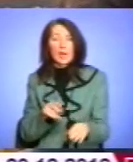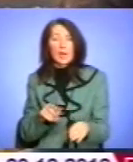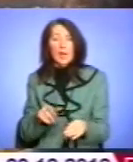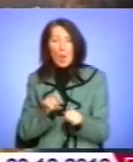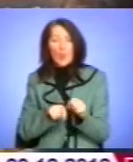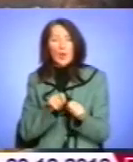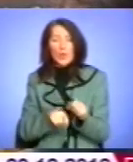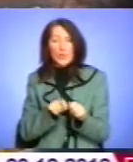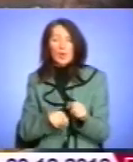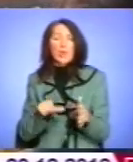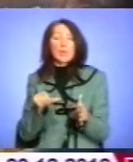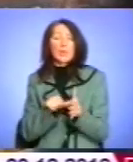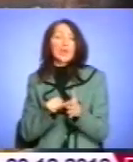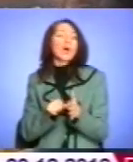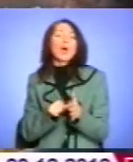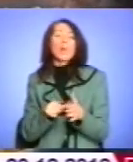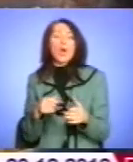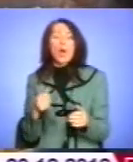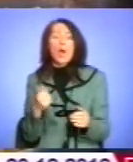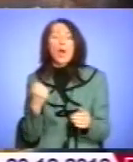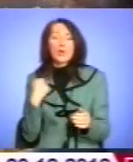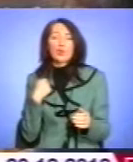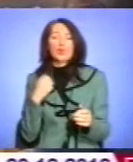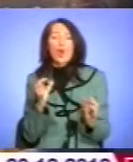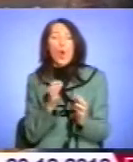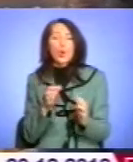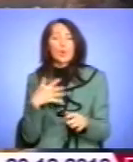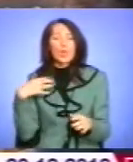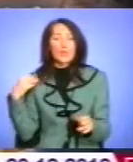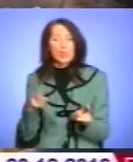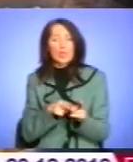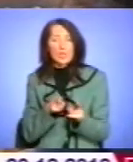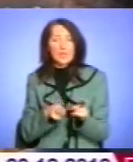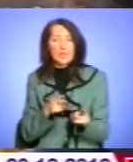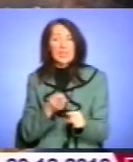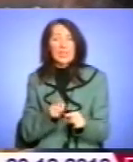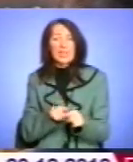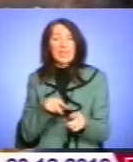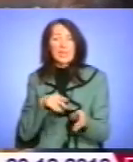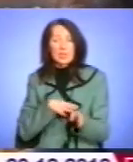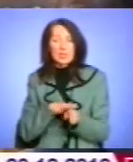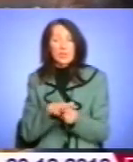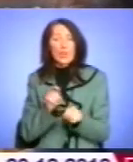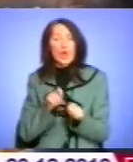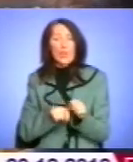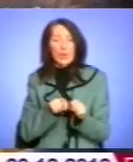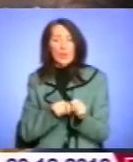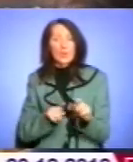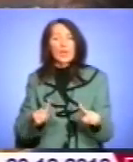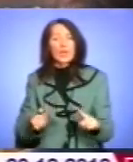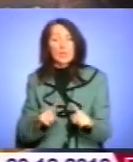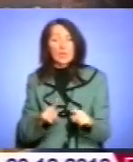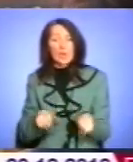представниками воєнізованої охорони Львівської залізниці, які здійснюються здійснюють перевірки, затримують. Так,